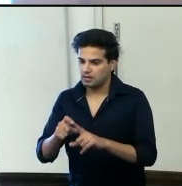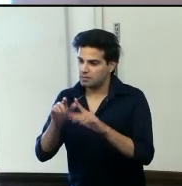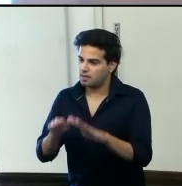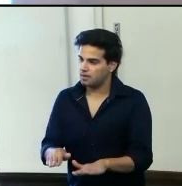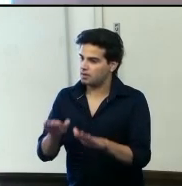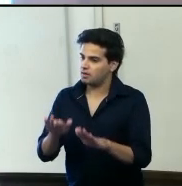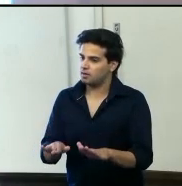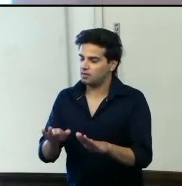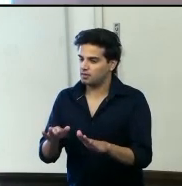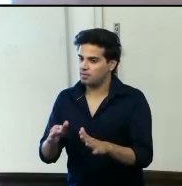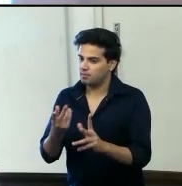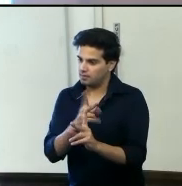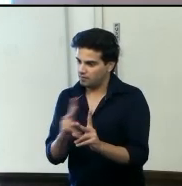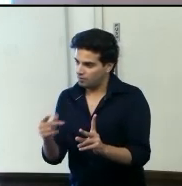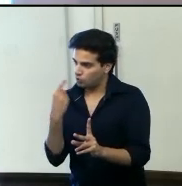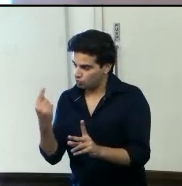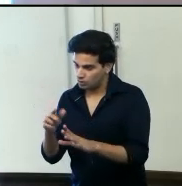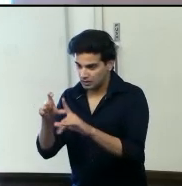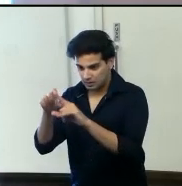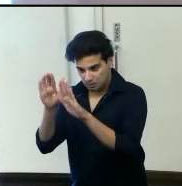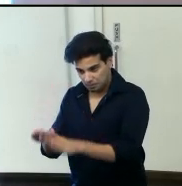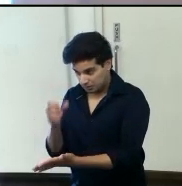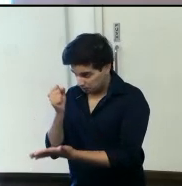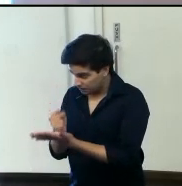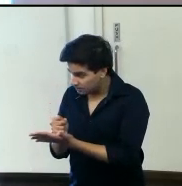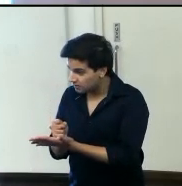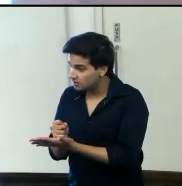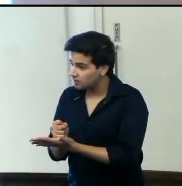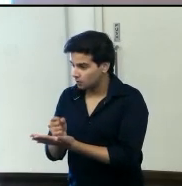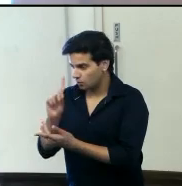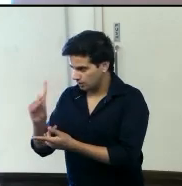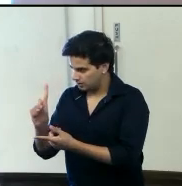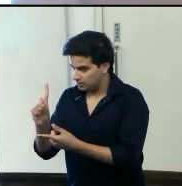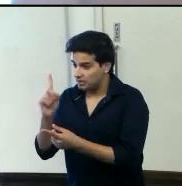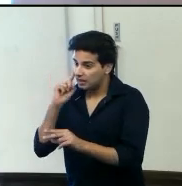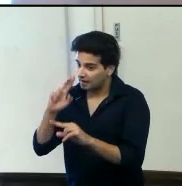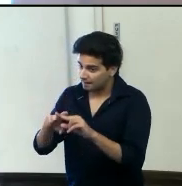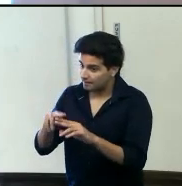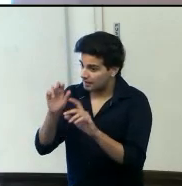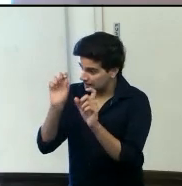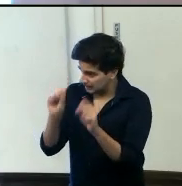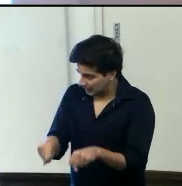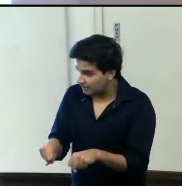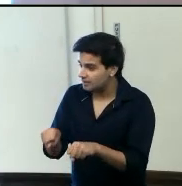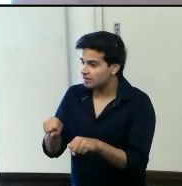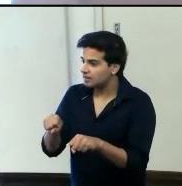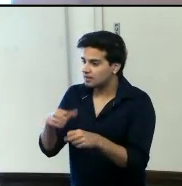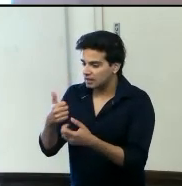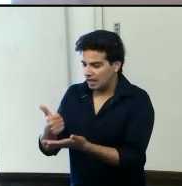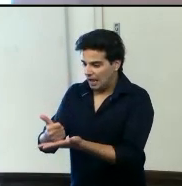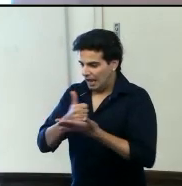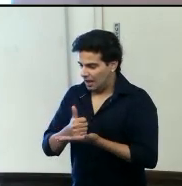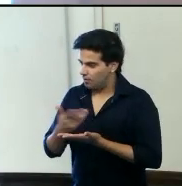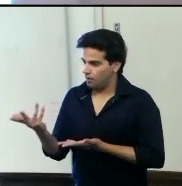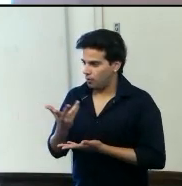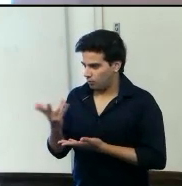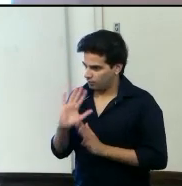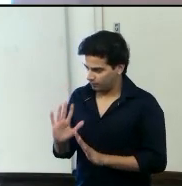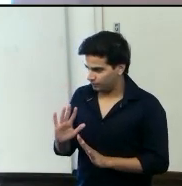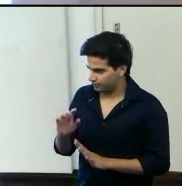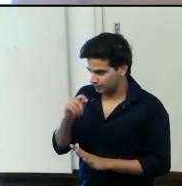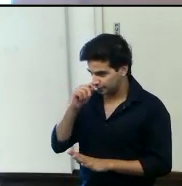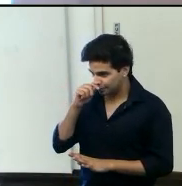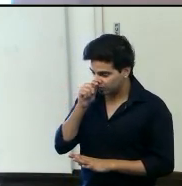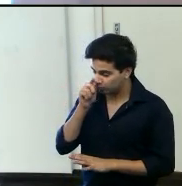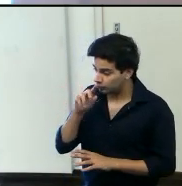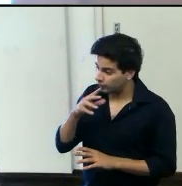ದ ಮೀಡಿಯಮ್ಸ್. ಇಸ್ ಇಟ್ ನೆಸೆಸರಿ? ಒಂದು, ಇಫ್ ಇಟ್ ಈಸ್ ನೆಸೆಸರಿ, ಹೌ ಡಸ್ ಇಟ್ ಹೆಲ್ಪ್?